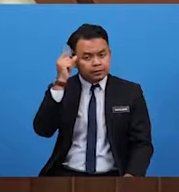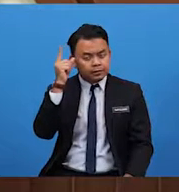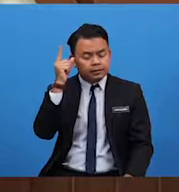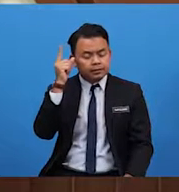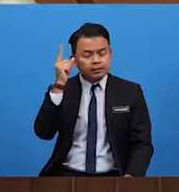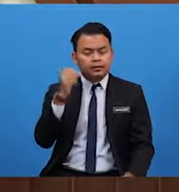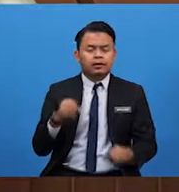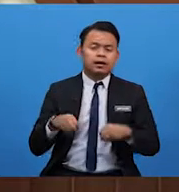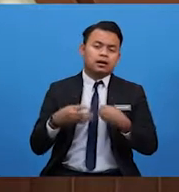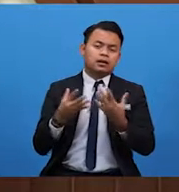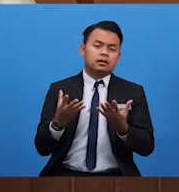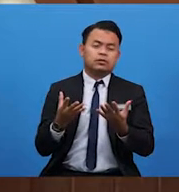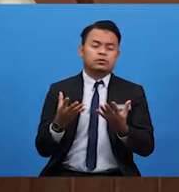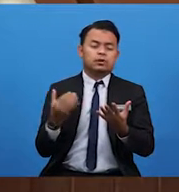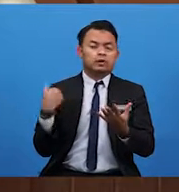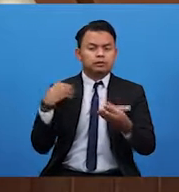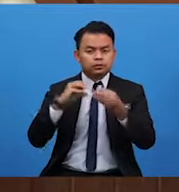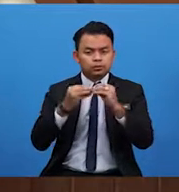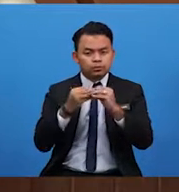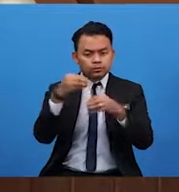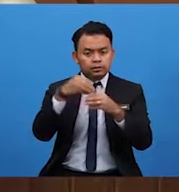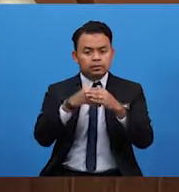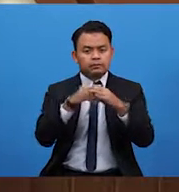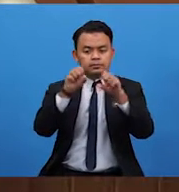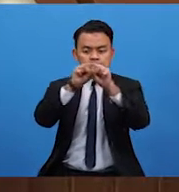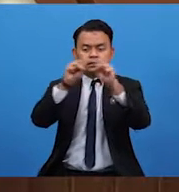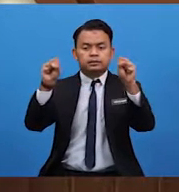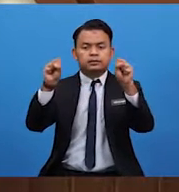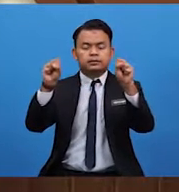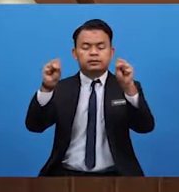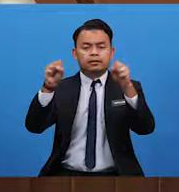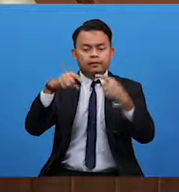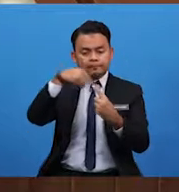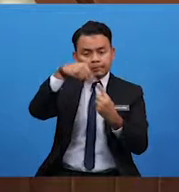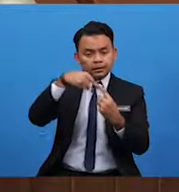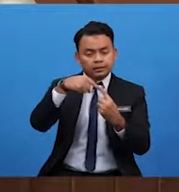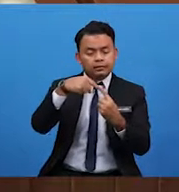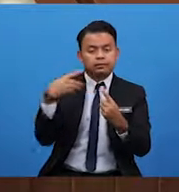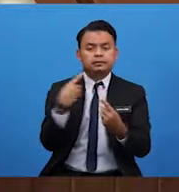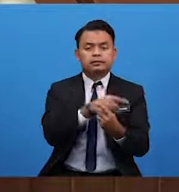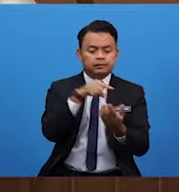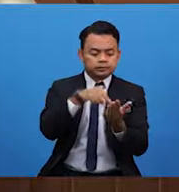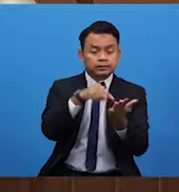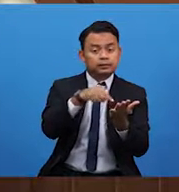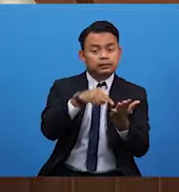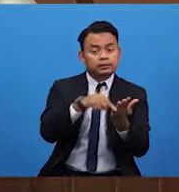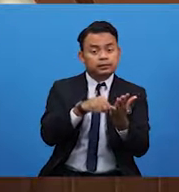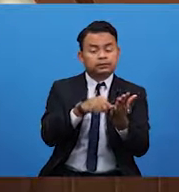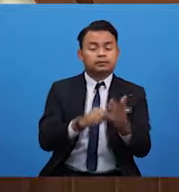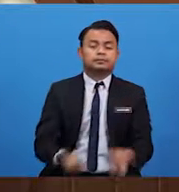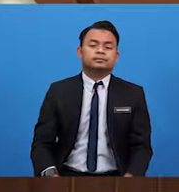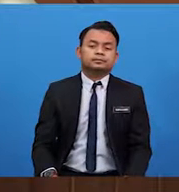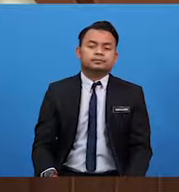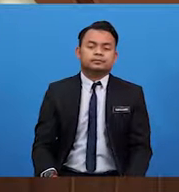nombor pada paparan skrin apabila anda menekan nombor pada papan kekunci?